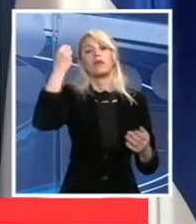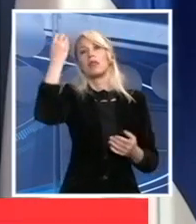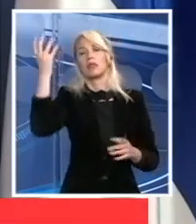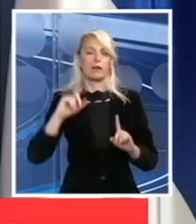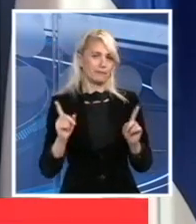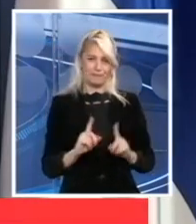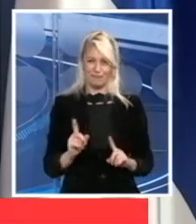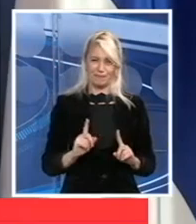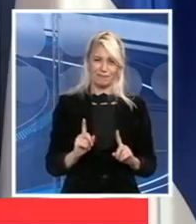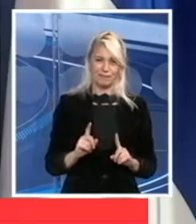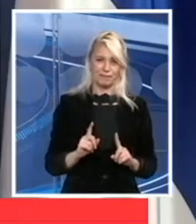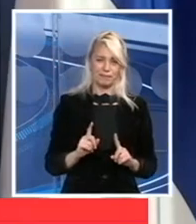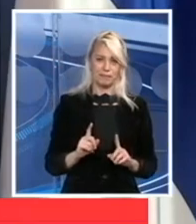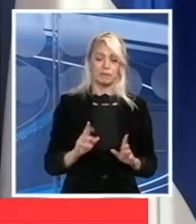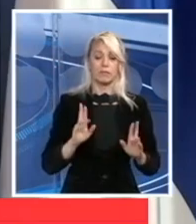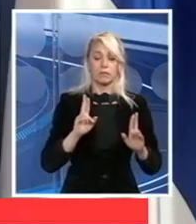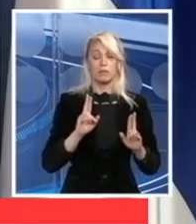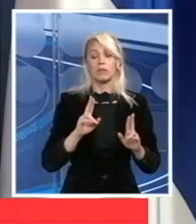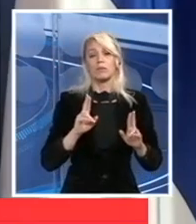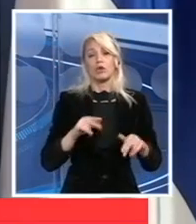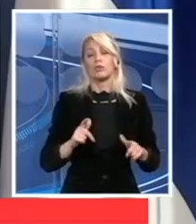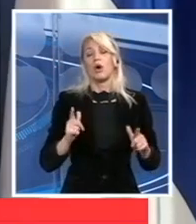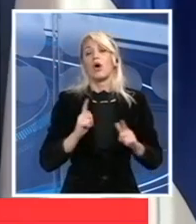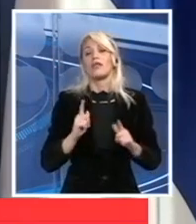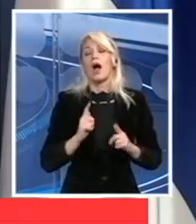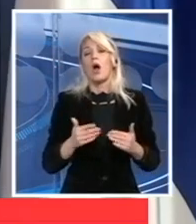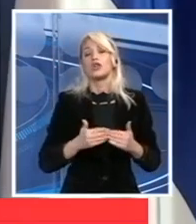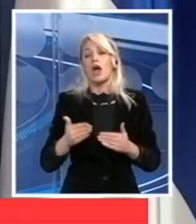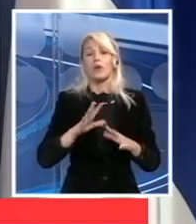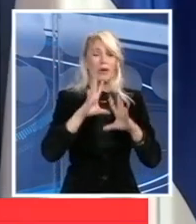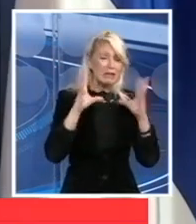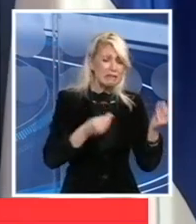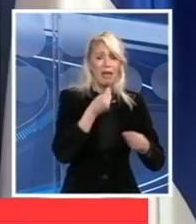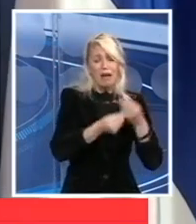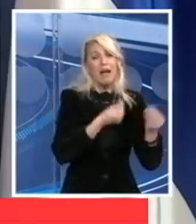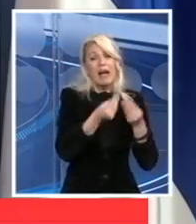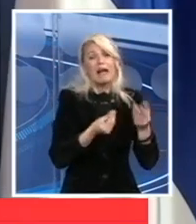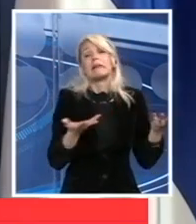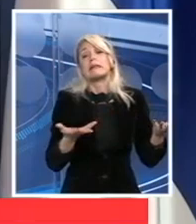Možemo ono što kažemo trendove da očekujemo i sve ovo što pričamo, to je ono, rekao sam, praktično